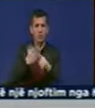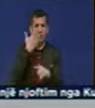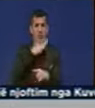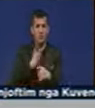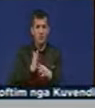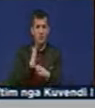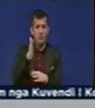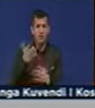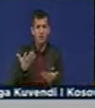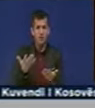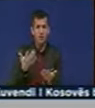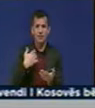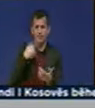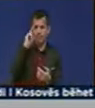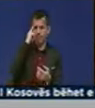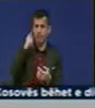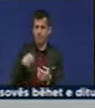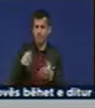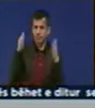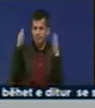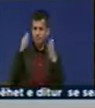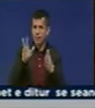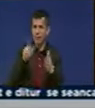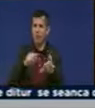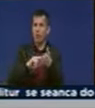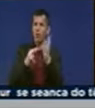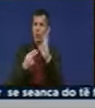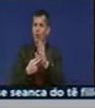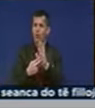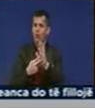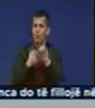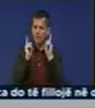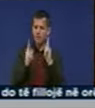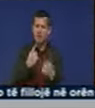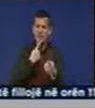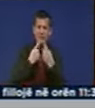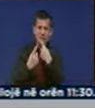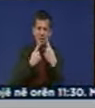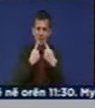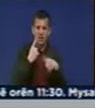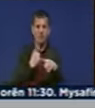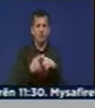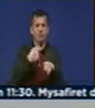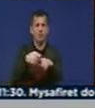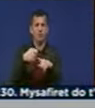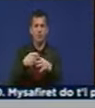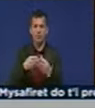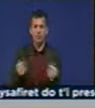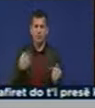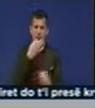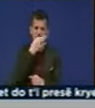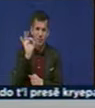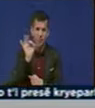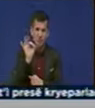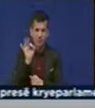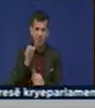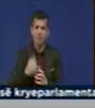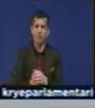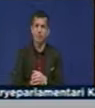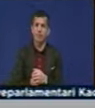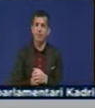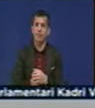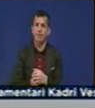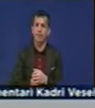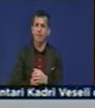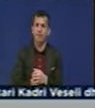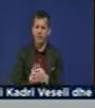fush ekziston një problem që kërkon trajtim, diskutim dhe gjithsesi një zgjidhje. Duke u bazuar